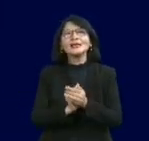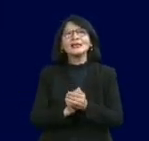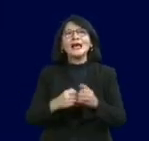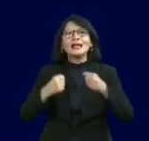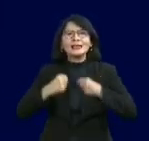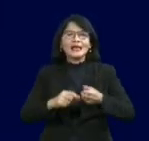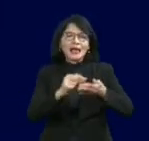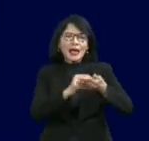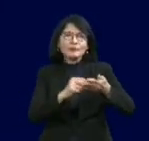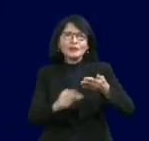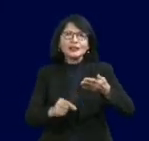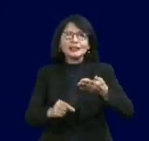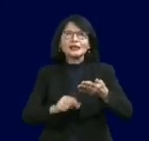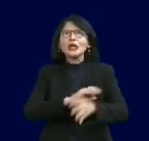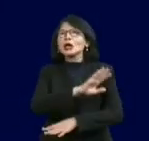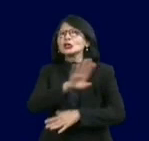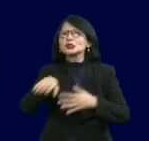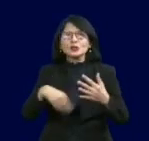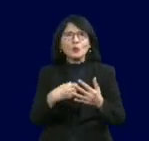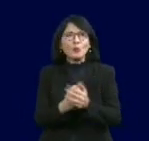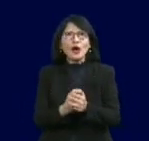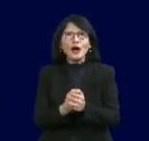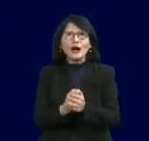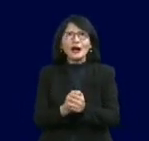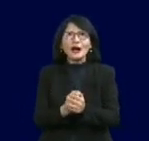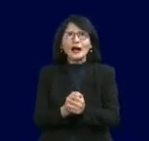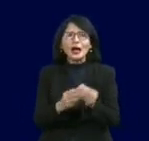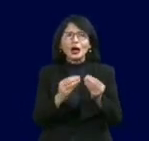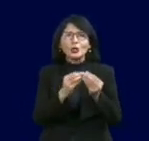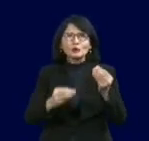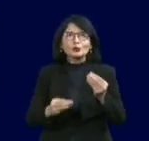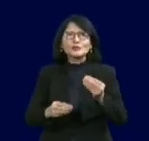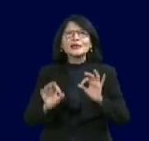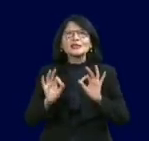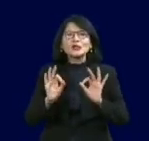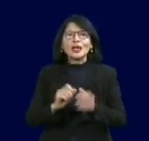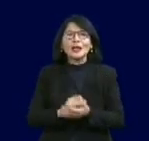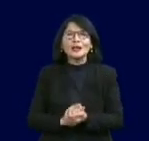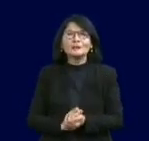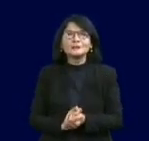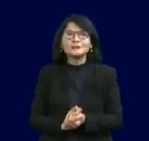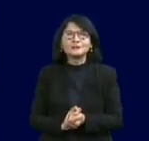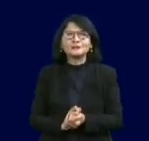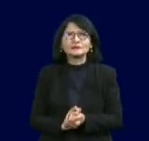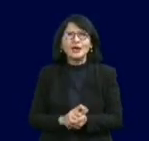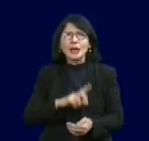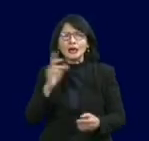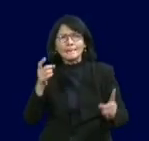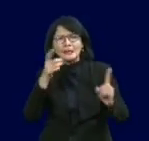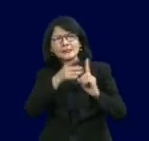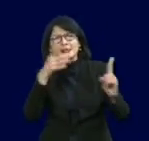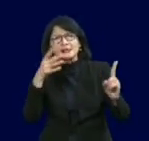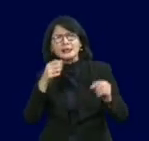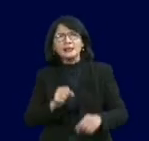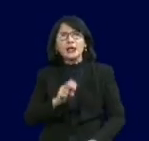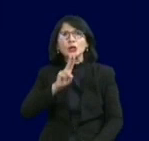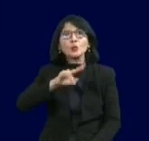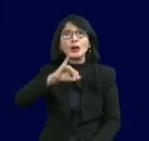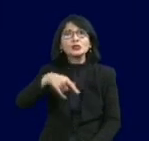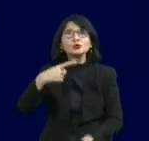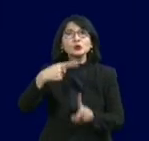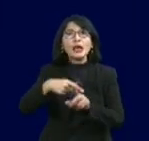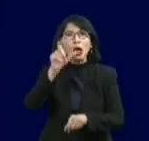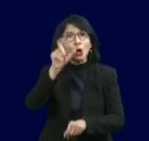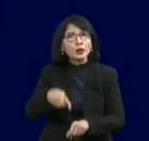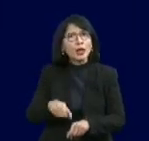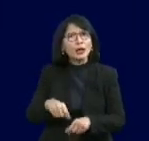Berarti operator sekolah pun termasuk di dalam bantuan subsidi upah ini. Kami mensasar total sekitar 2 juta